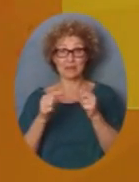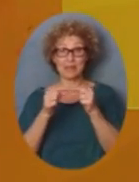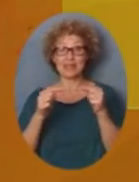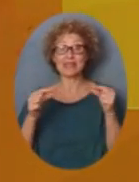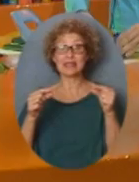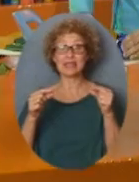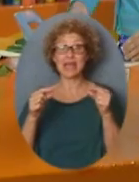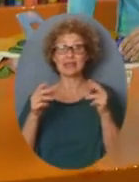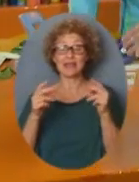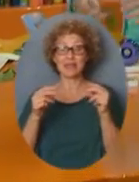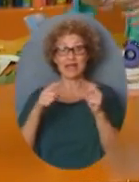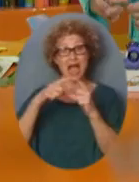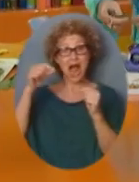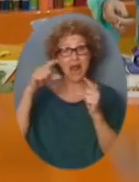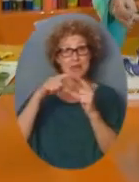עלים.